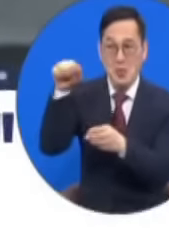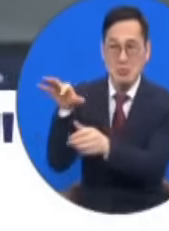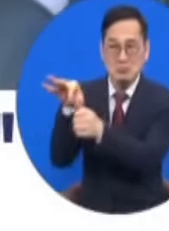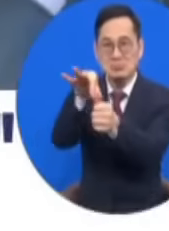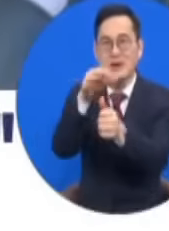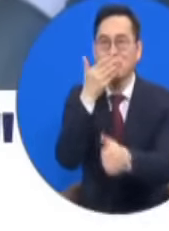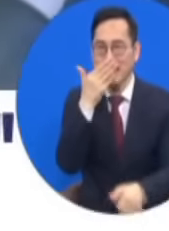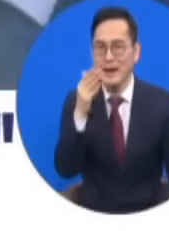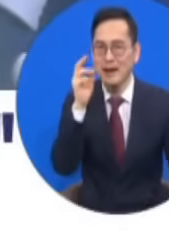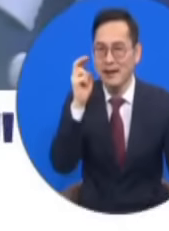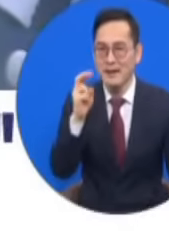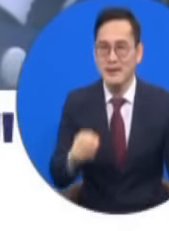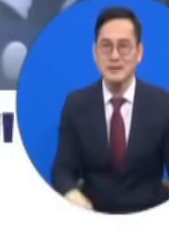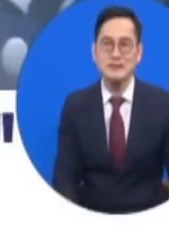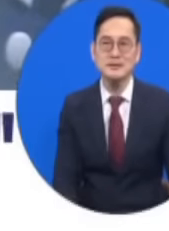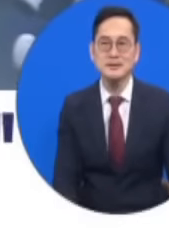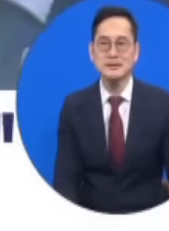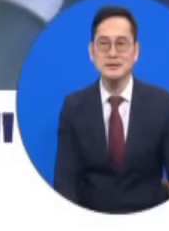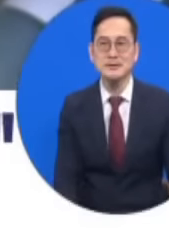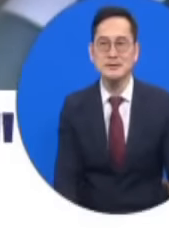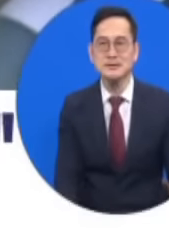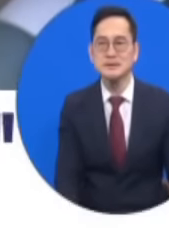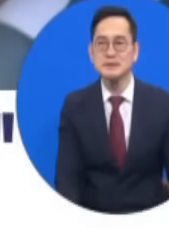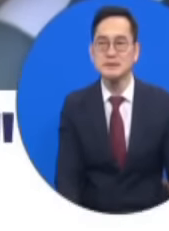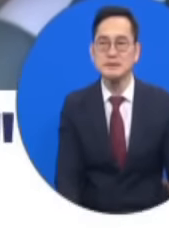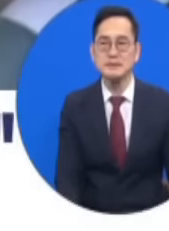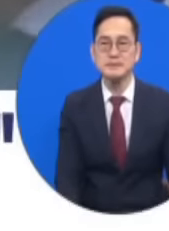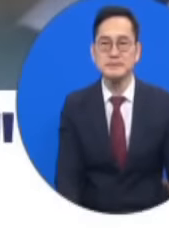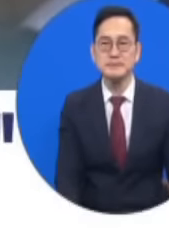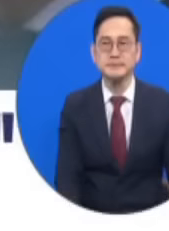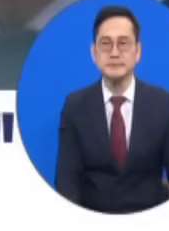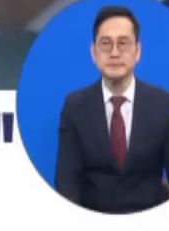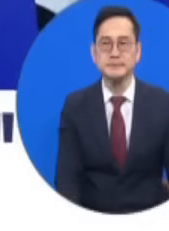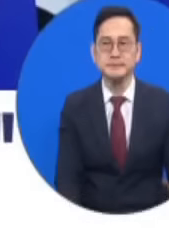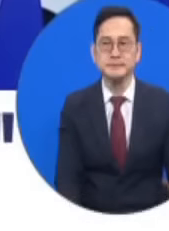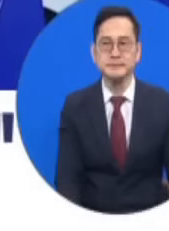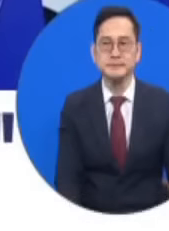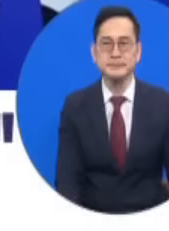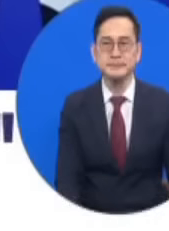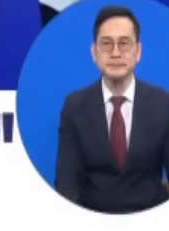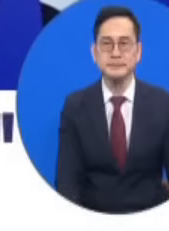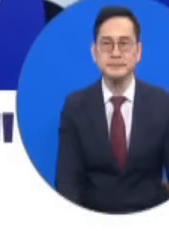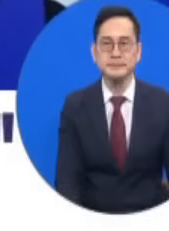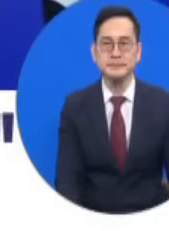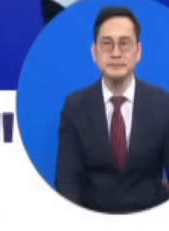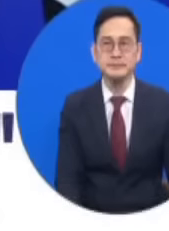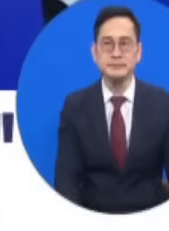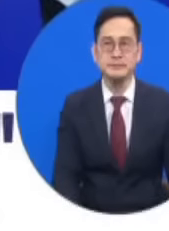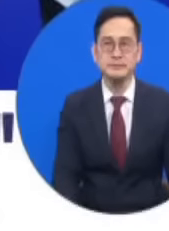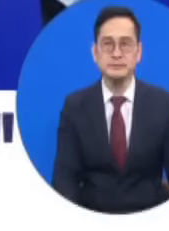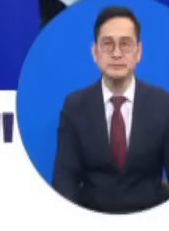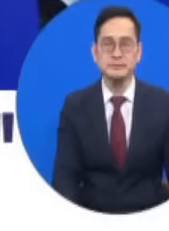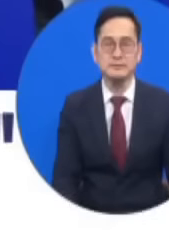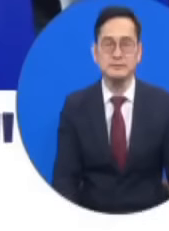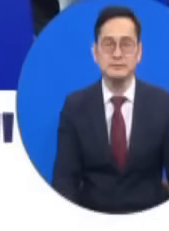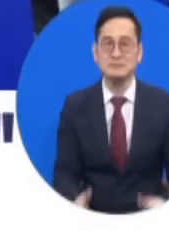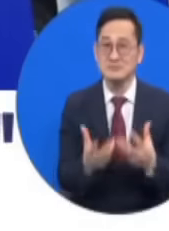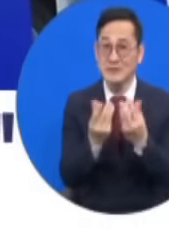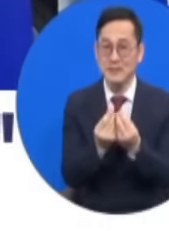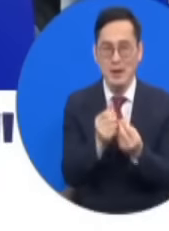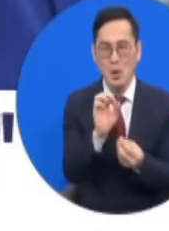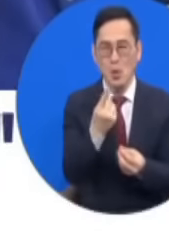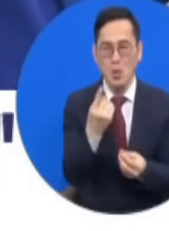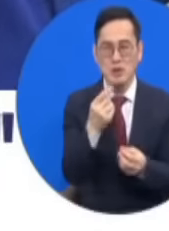당연히 거론될 만큼 대통령감이다. 그렇죠. 그렇게 충분히 될 수 있고요. 잠룡 중에 하나가 되면서 가령 예를 들면 지금